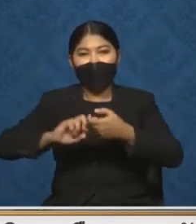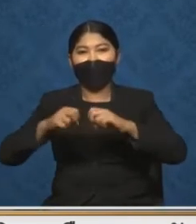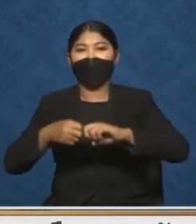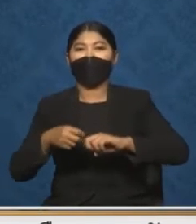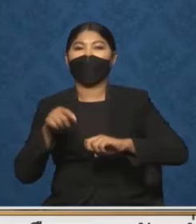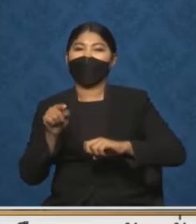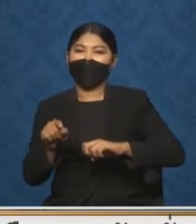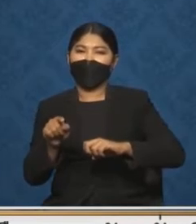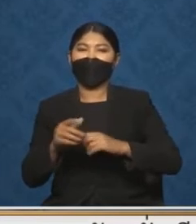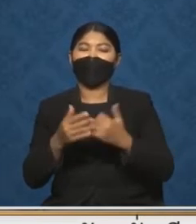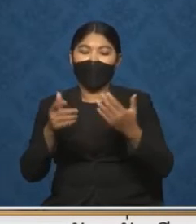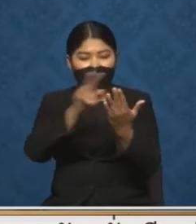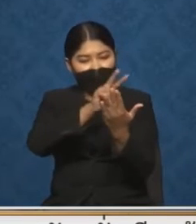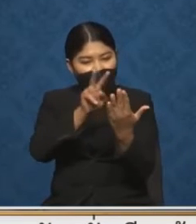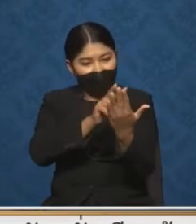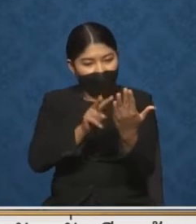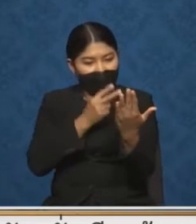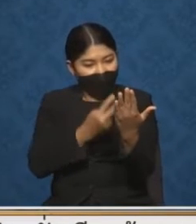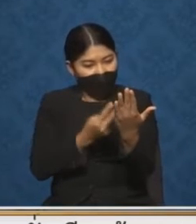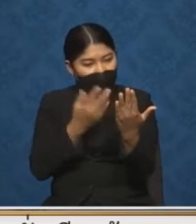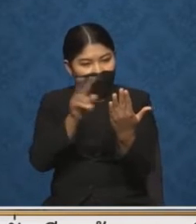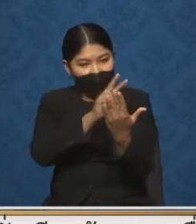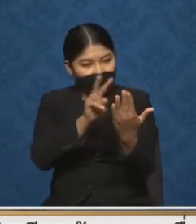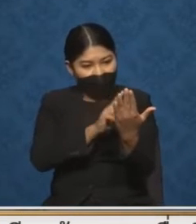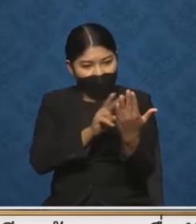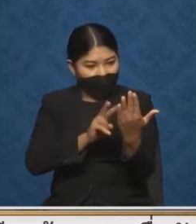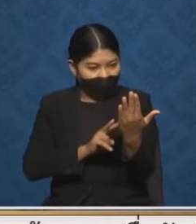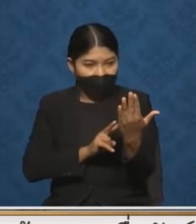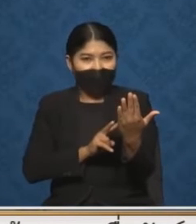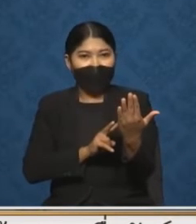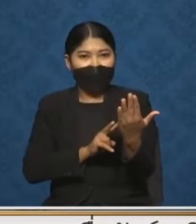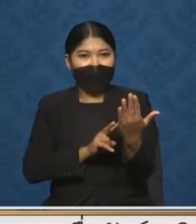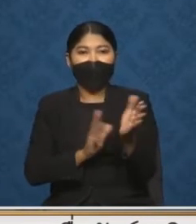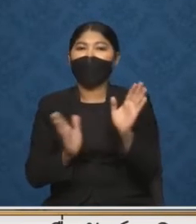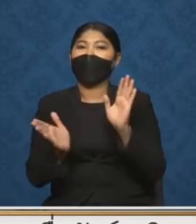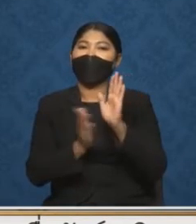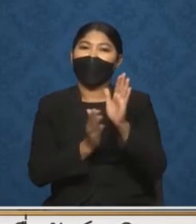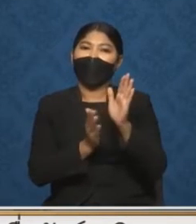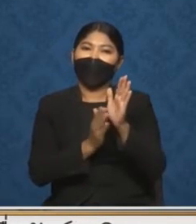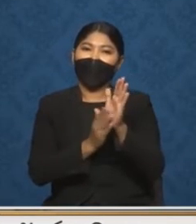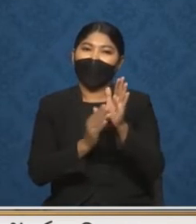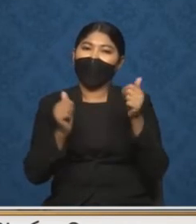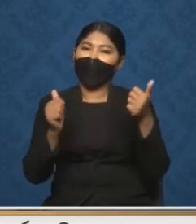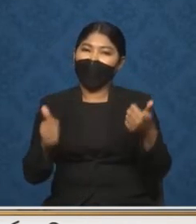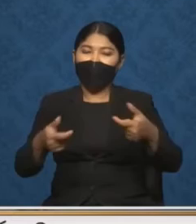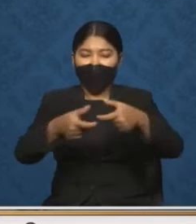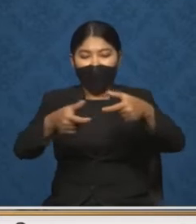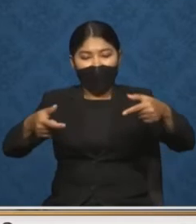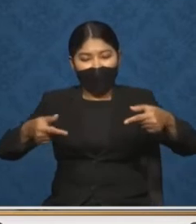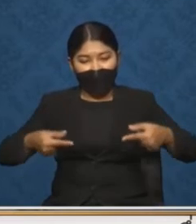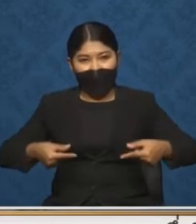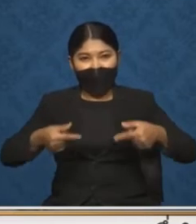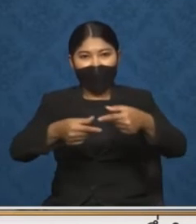ายงานเรียนี้ผมกดูแล้ว ได้มอกาสอ่าน ก็ตขอชนชมเพราว่าได้นำ